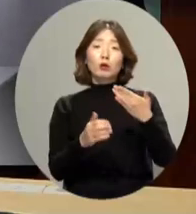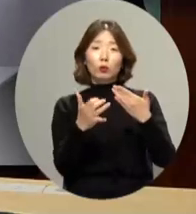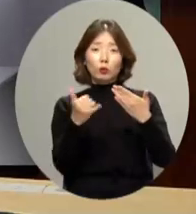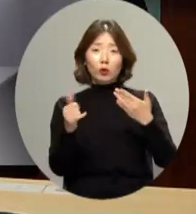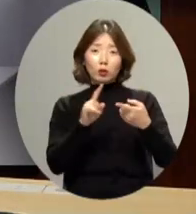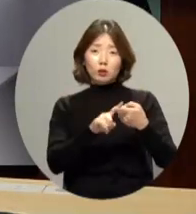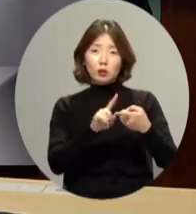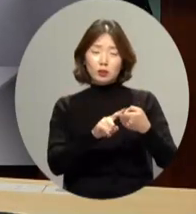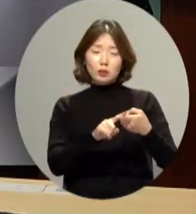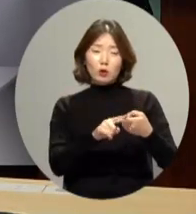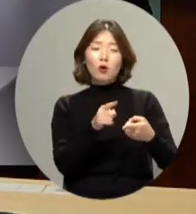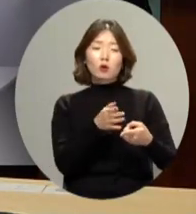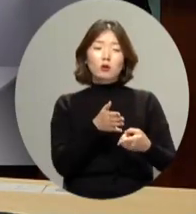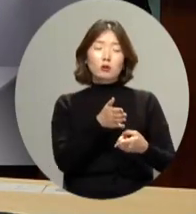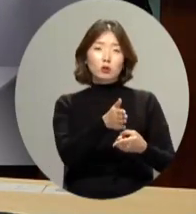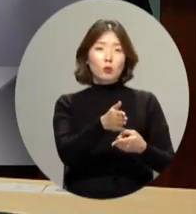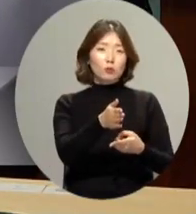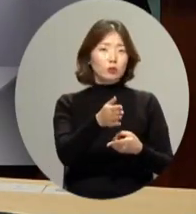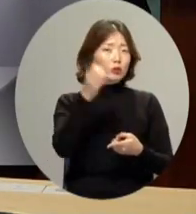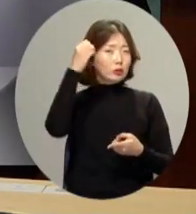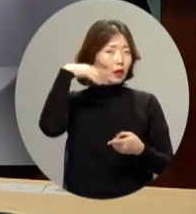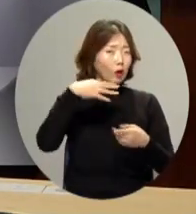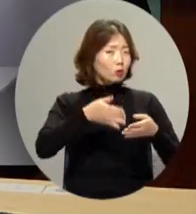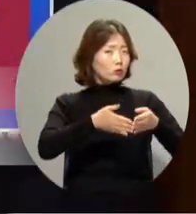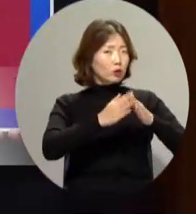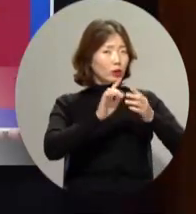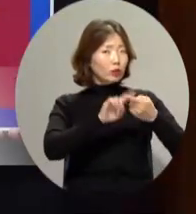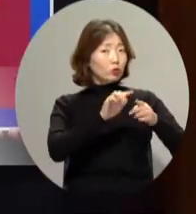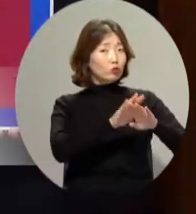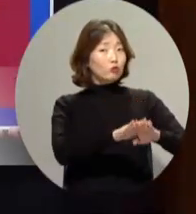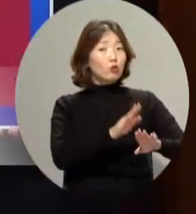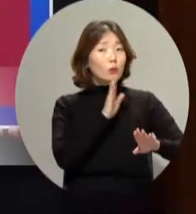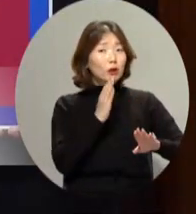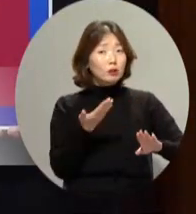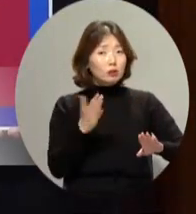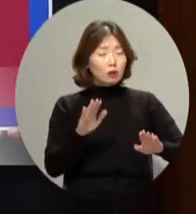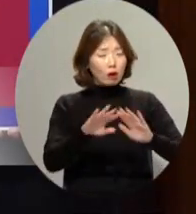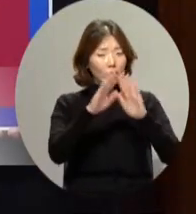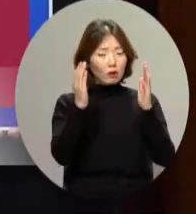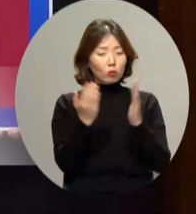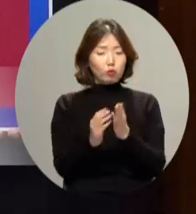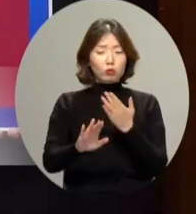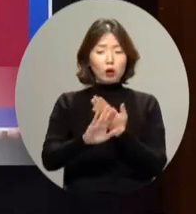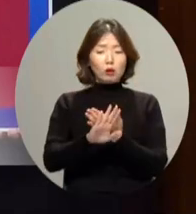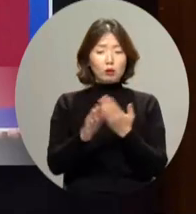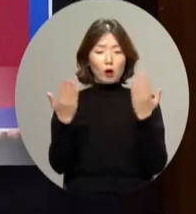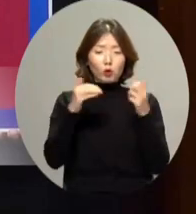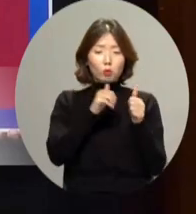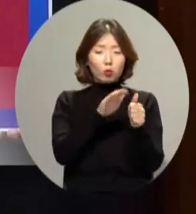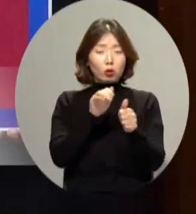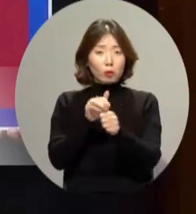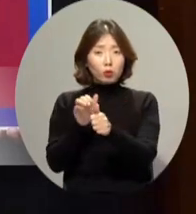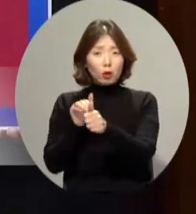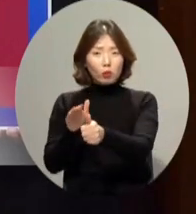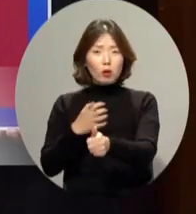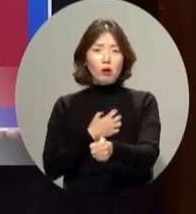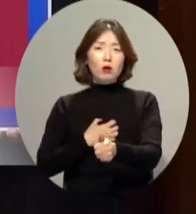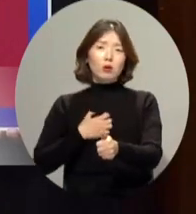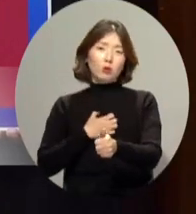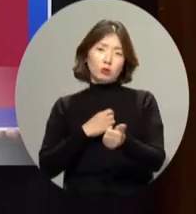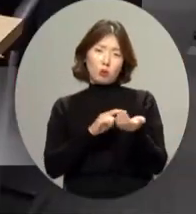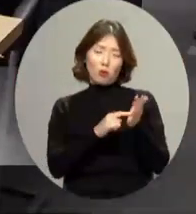49명을 남원 국립의전원 설립을 염두에 두고 남겨놨지만 모두 다른 대학에 배정했다며 우려를